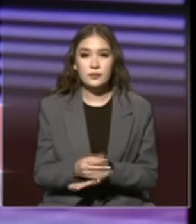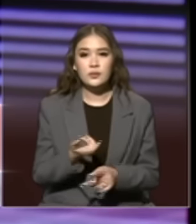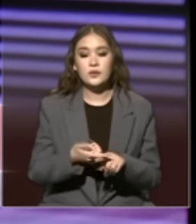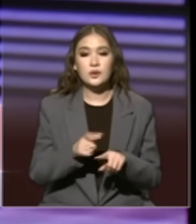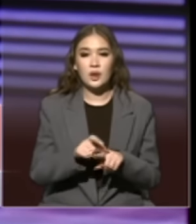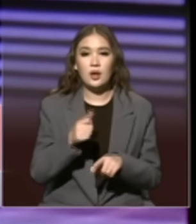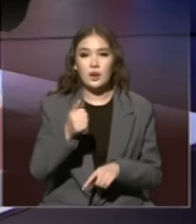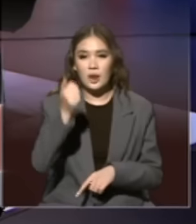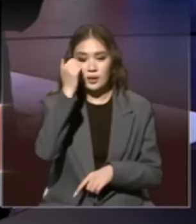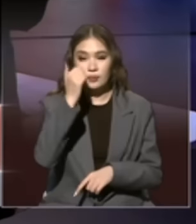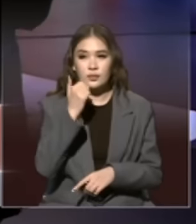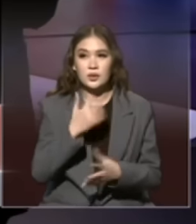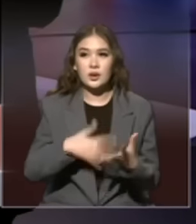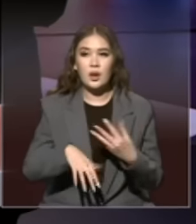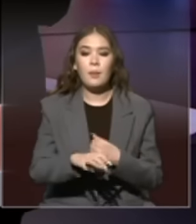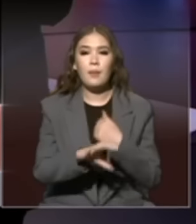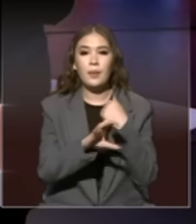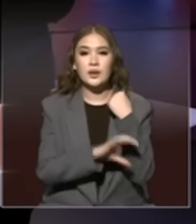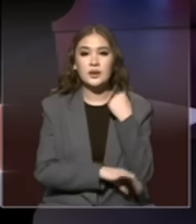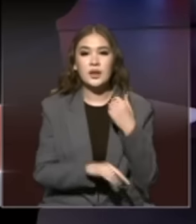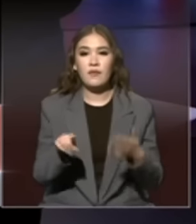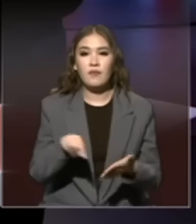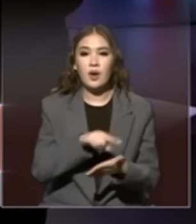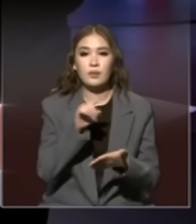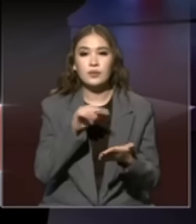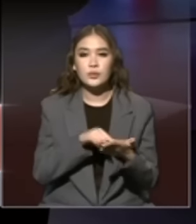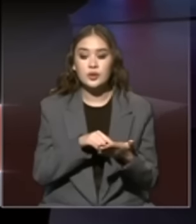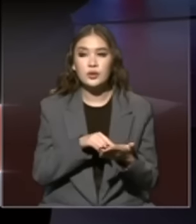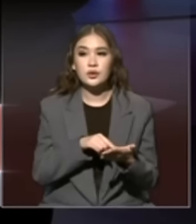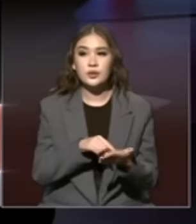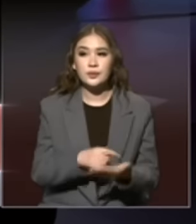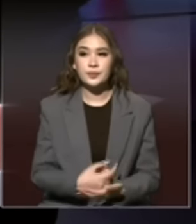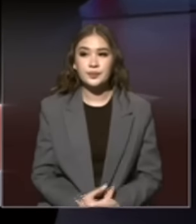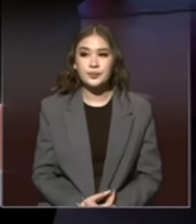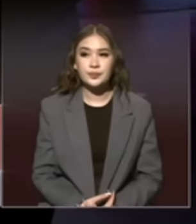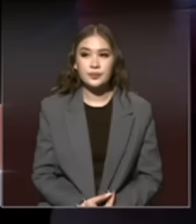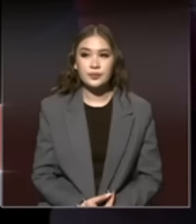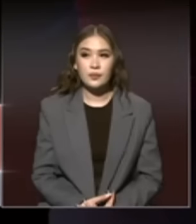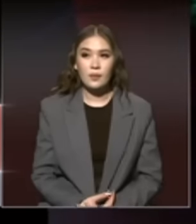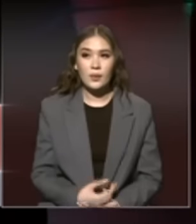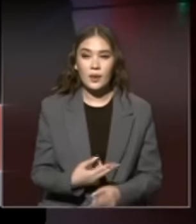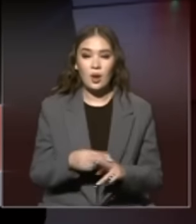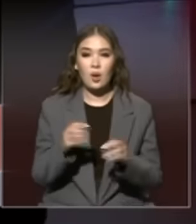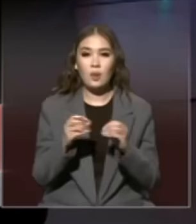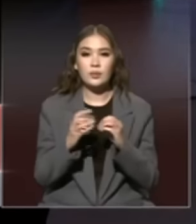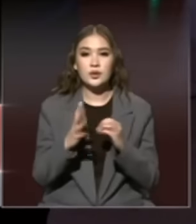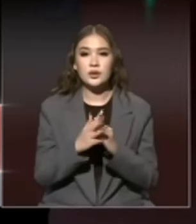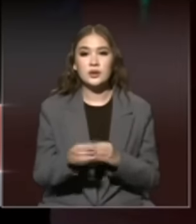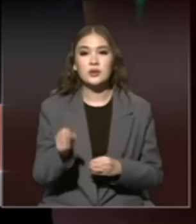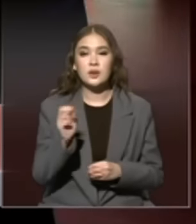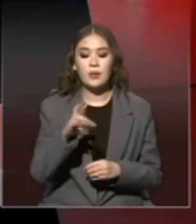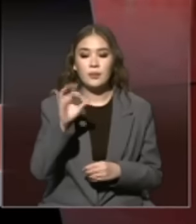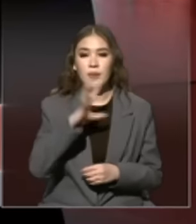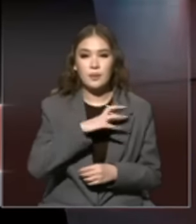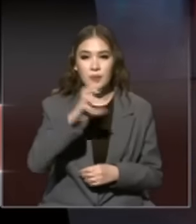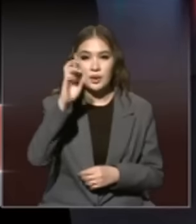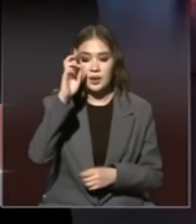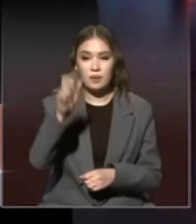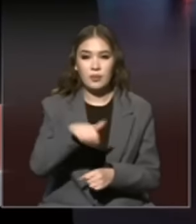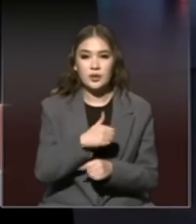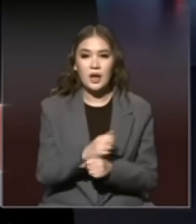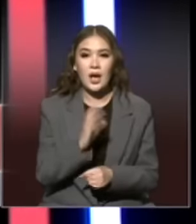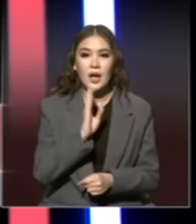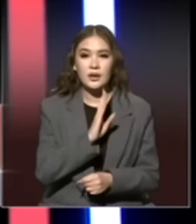рахмет. Бізде соңғы бір сұрақ қалды. 2-3 минут уақыт қалған екен. Мына 15 сәуірде мемлекет басшысы